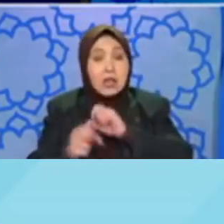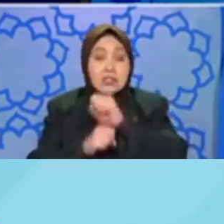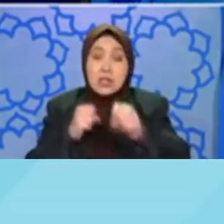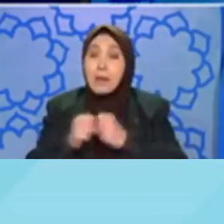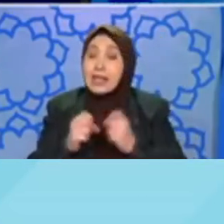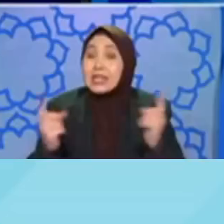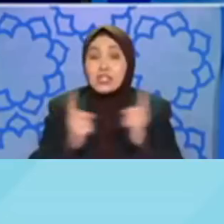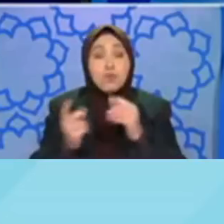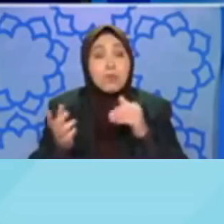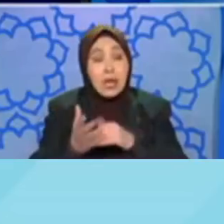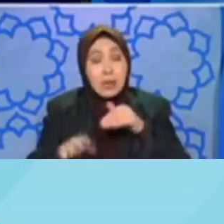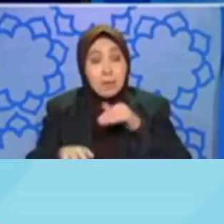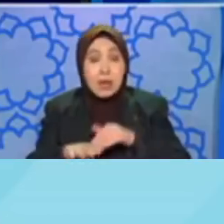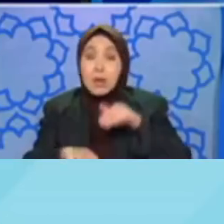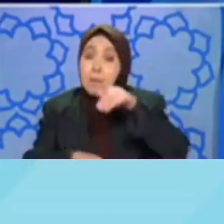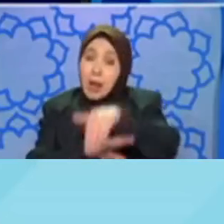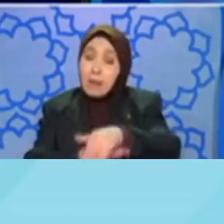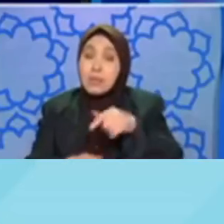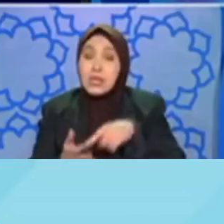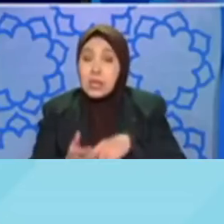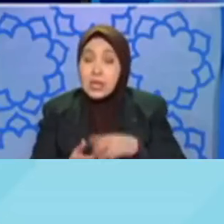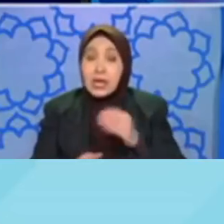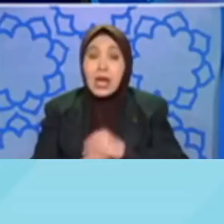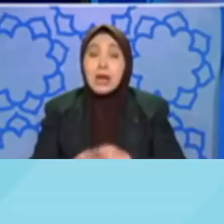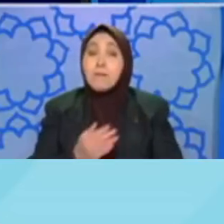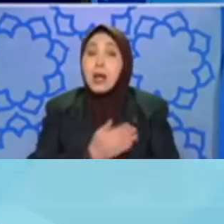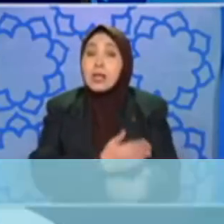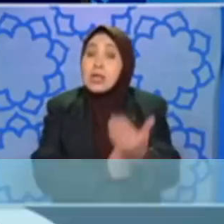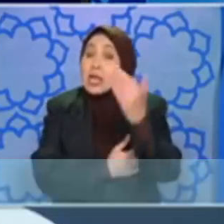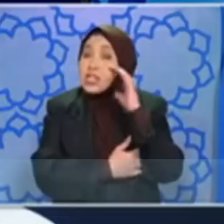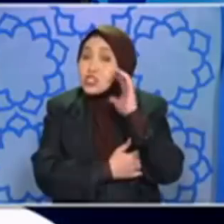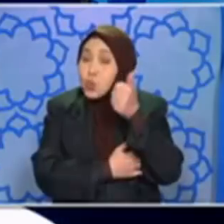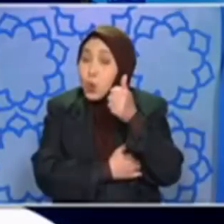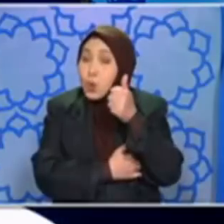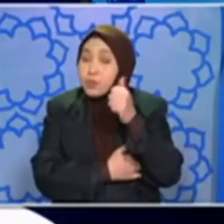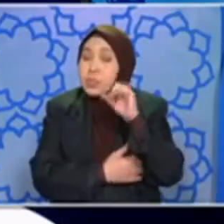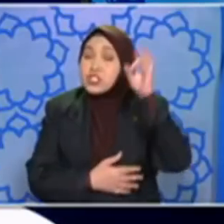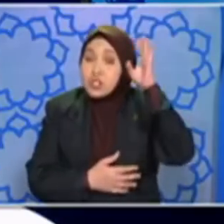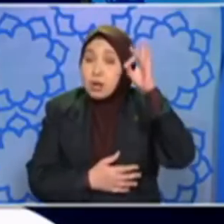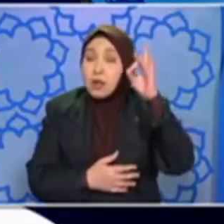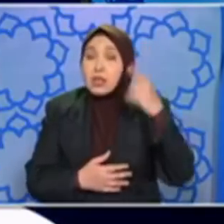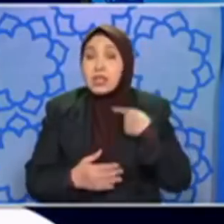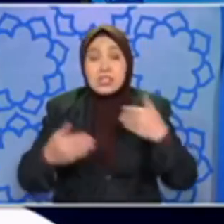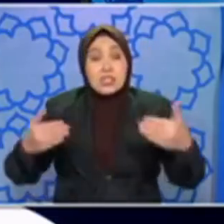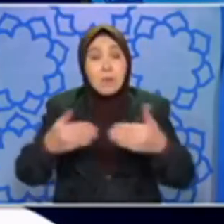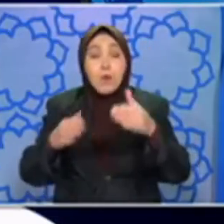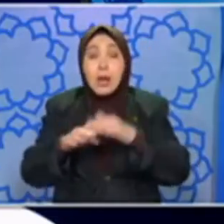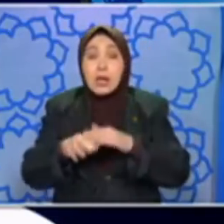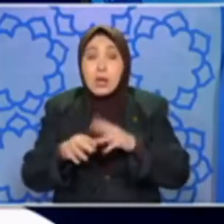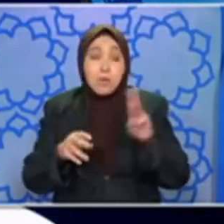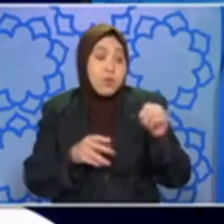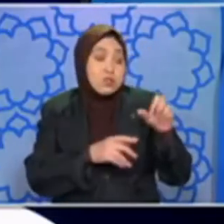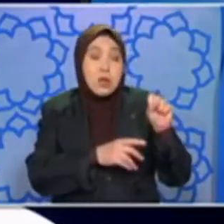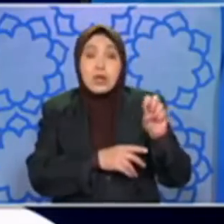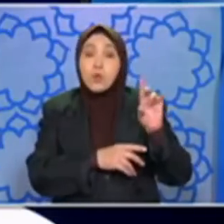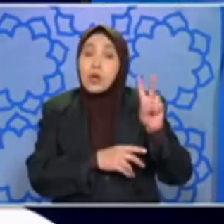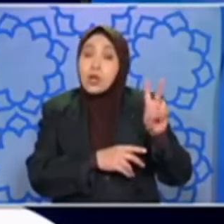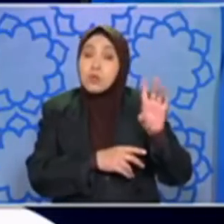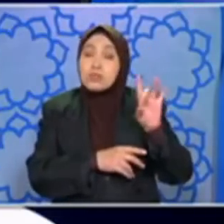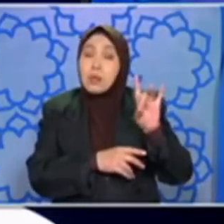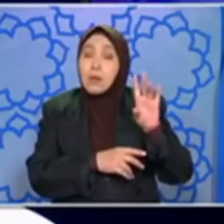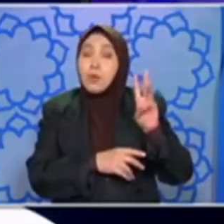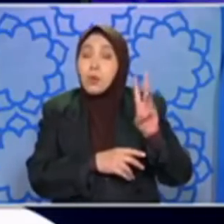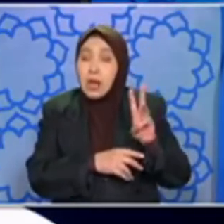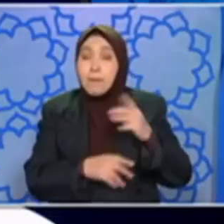pada siaran ulangan pada malam ini dan pada pagi esok, dan insya-Allah kita sambung pada halaman 286